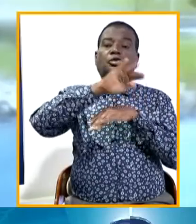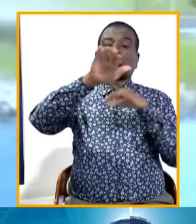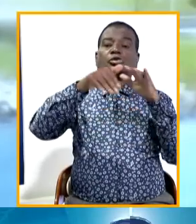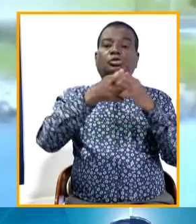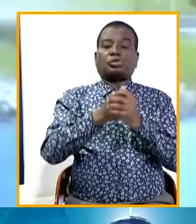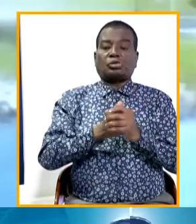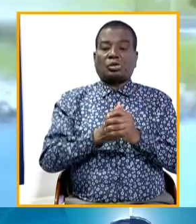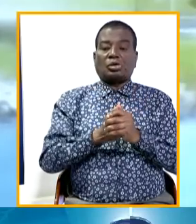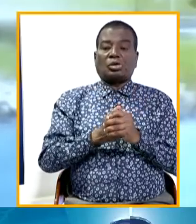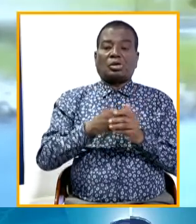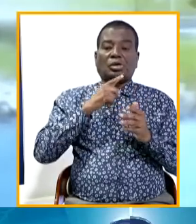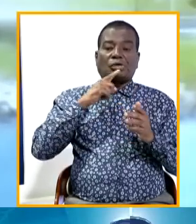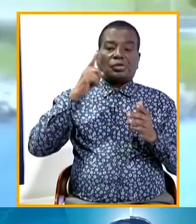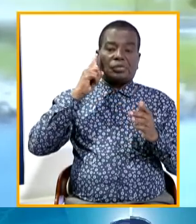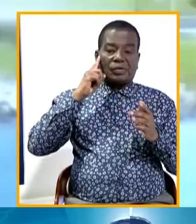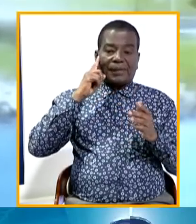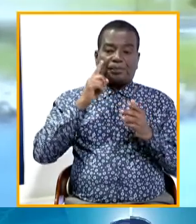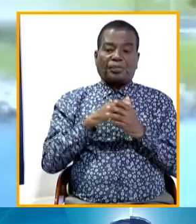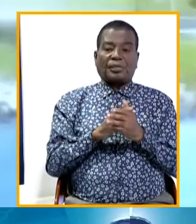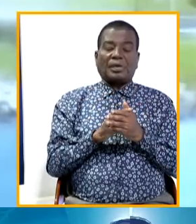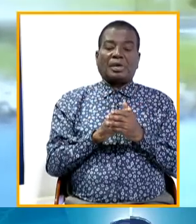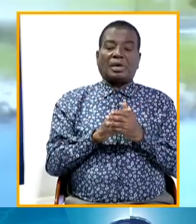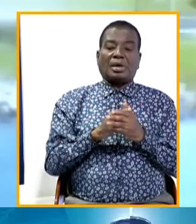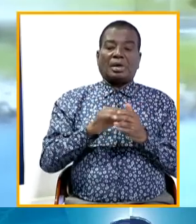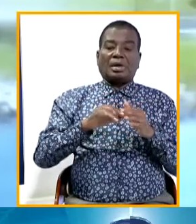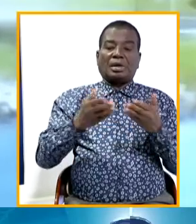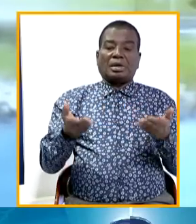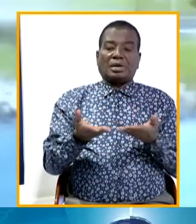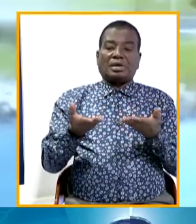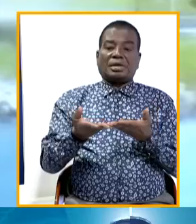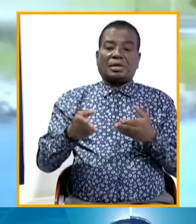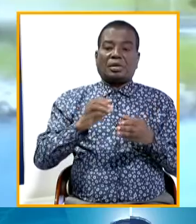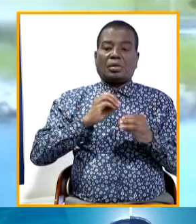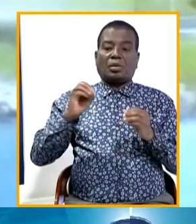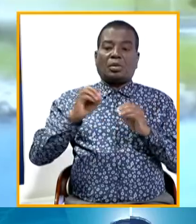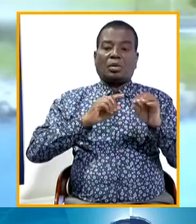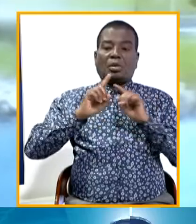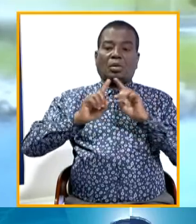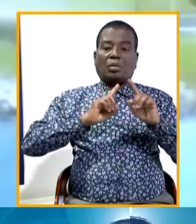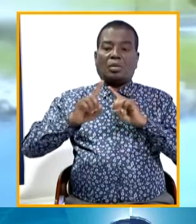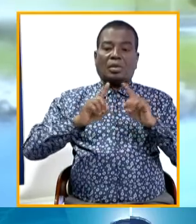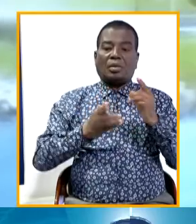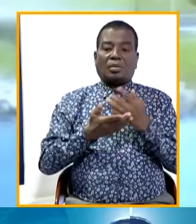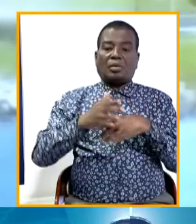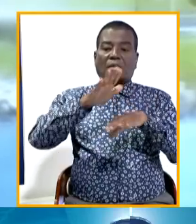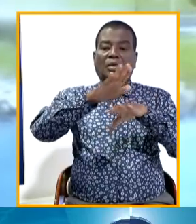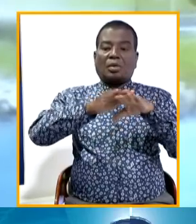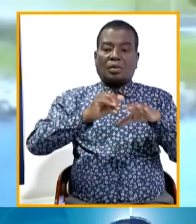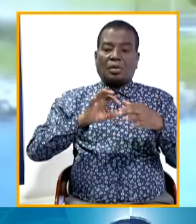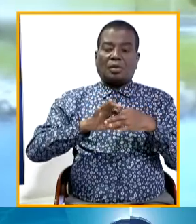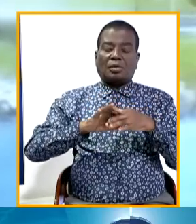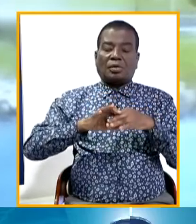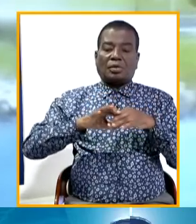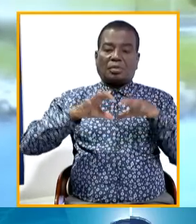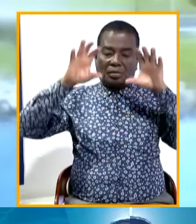2016-886 du 8 novembre 2016 portant constitution de la République de Côte d'Ivoire telle que modifiée par la loi